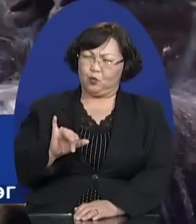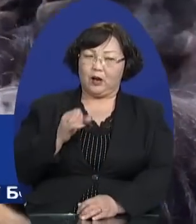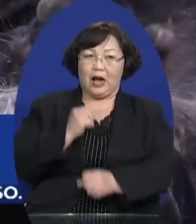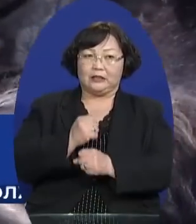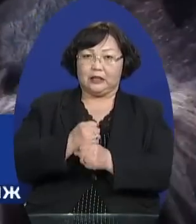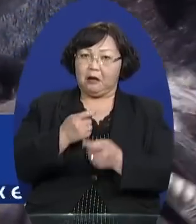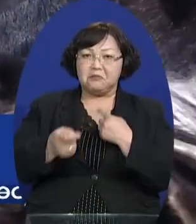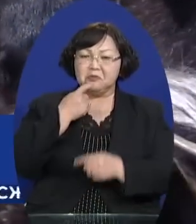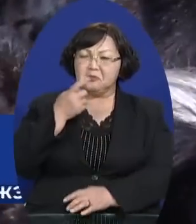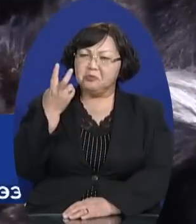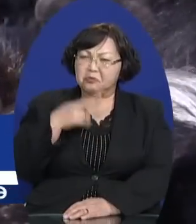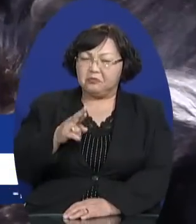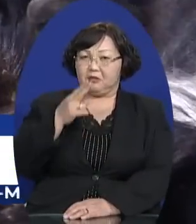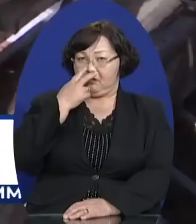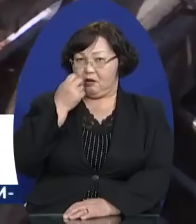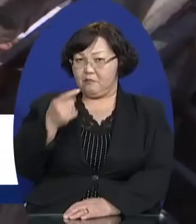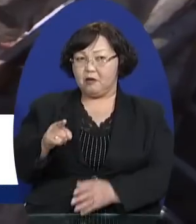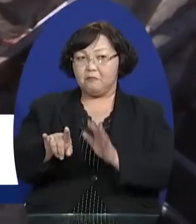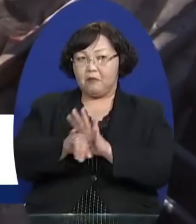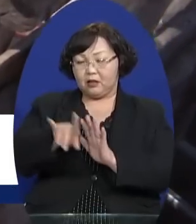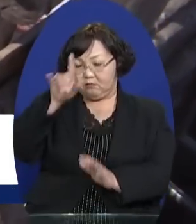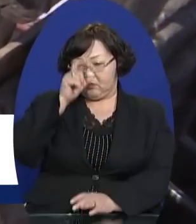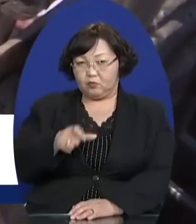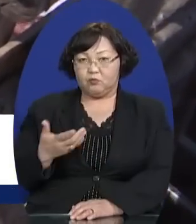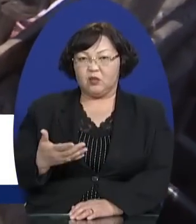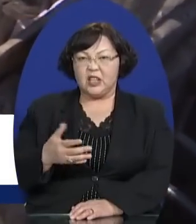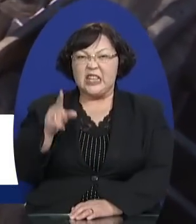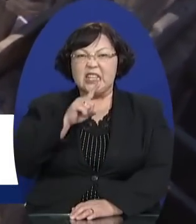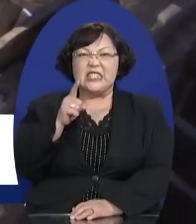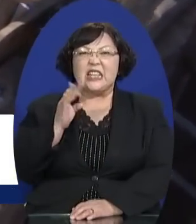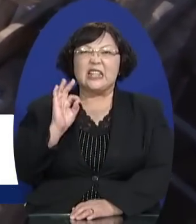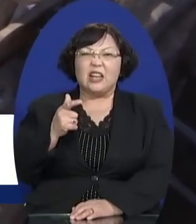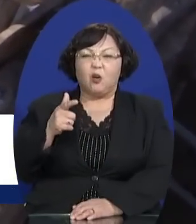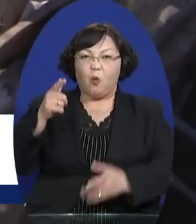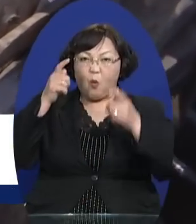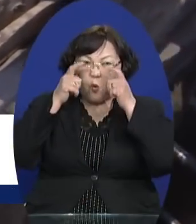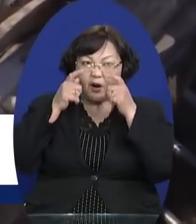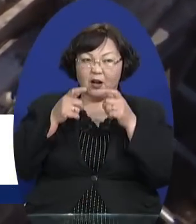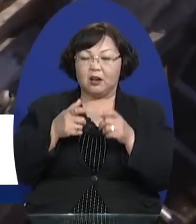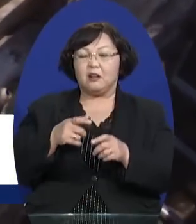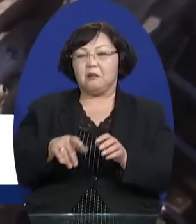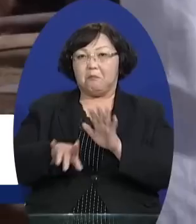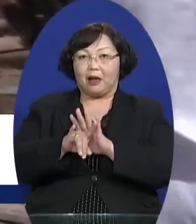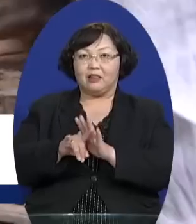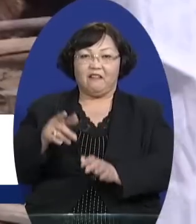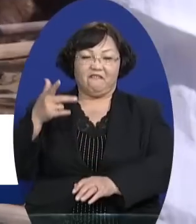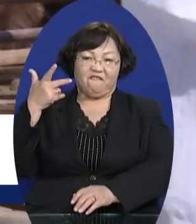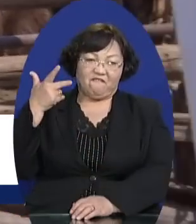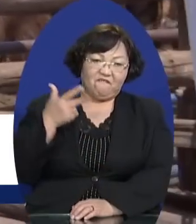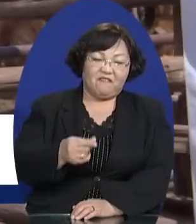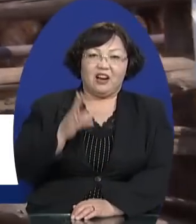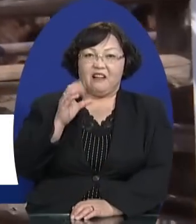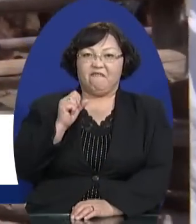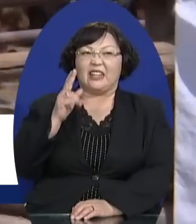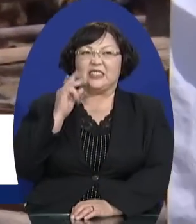ямар хүнд өрх байгааг харуулж байгаа хэрэг. Уулын бугнаас ч дутахгүй зэрлэгсэн үхэр малд вакцин хийнэ гэдэг амьрсэн ажилла. Улаарсан үхрийн